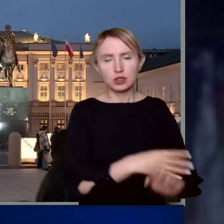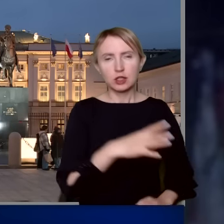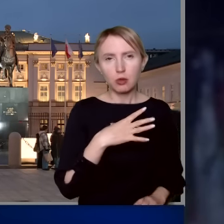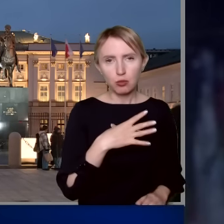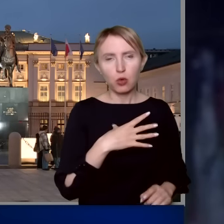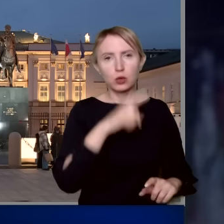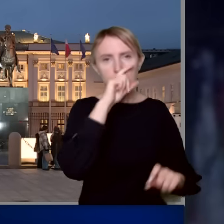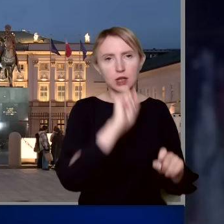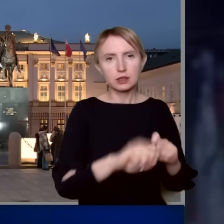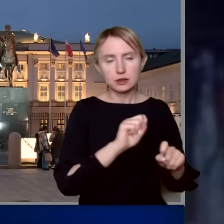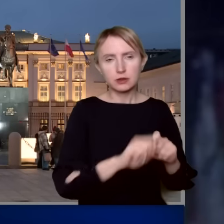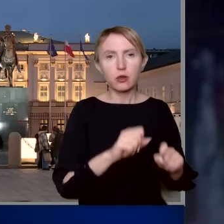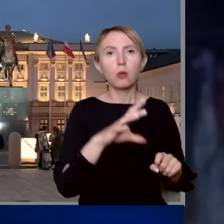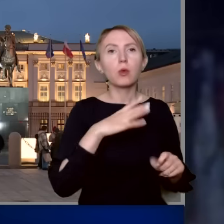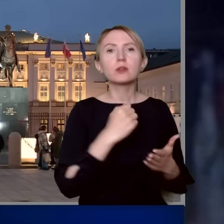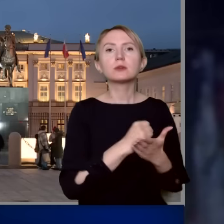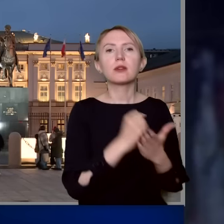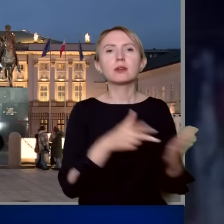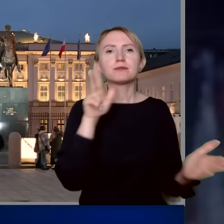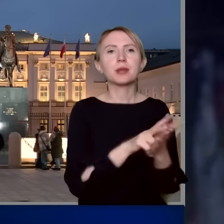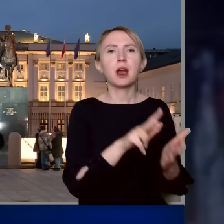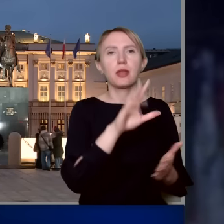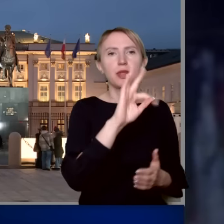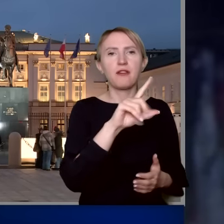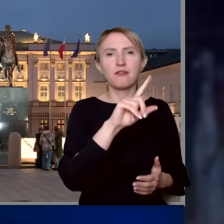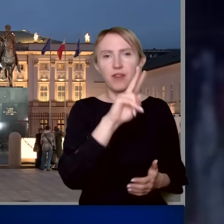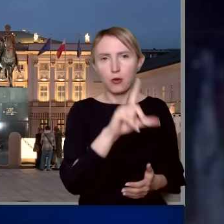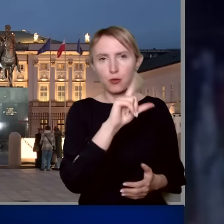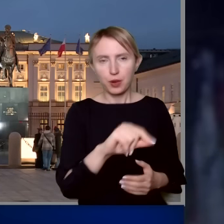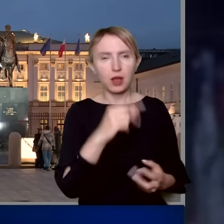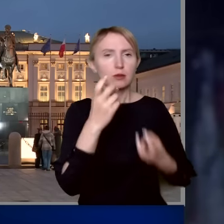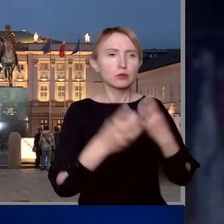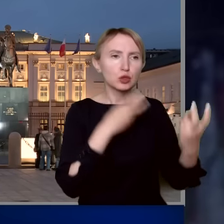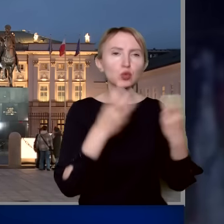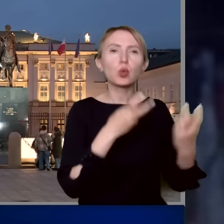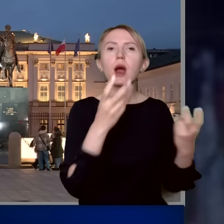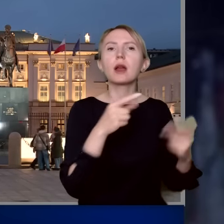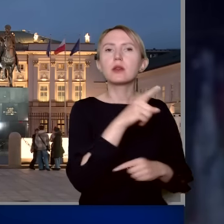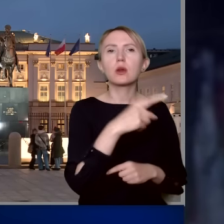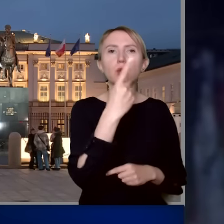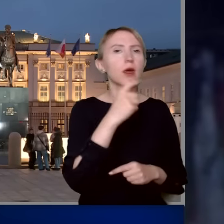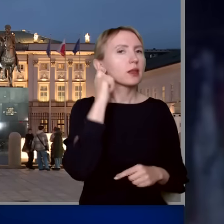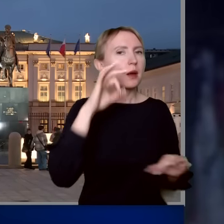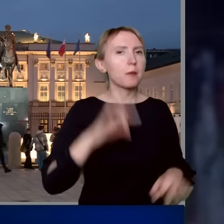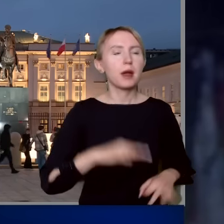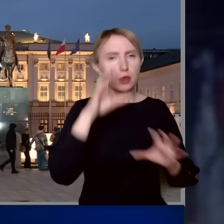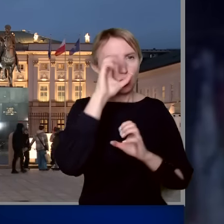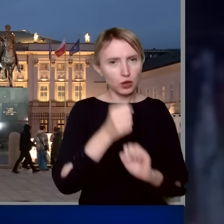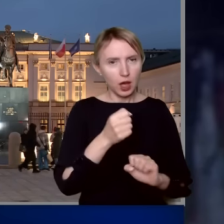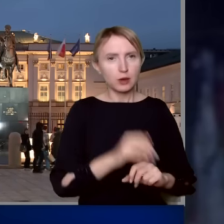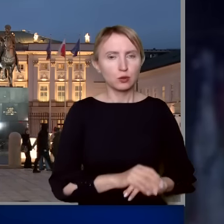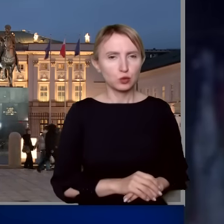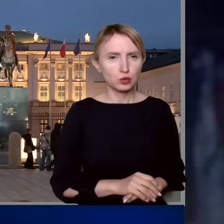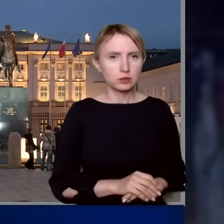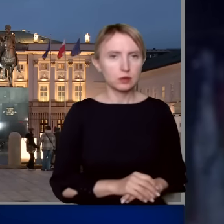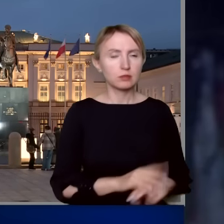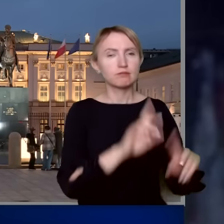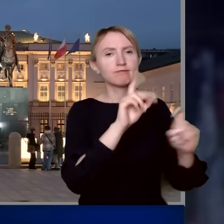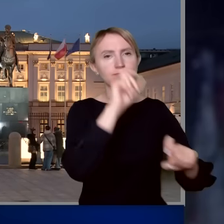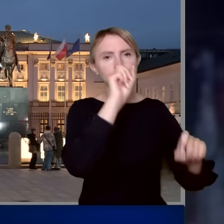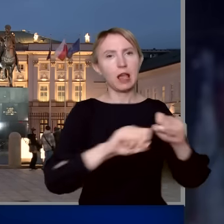śledztwo wszczęte w sprawie zamachu na TVP, przeszukania u jednej z pań notariusz. Wszczęte śledztwo w sprawie